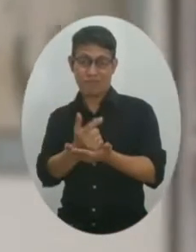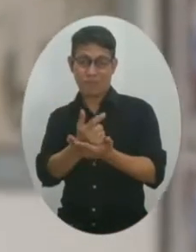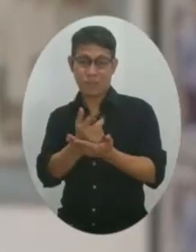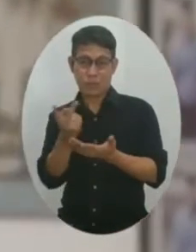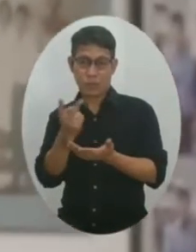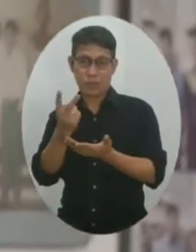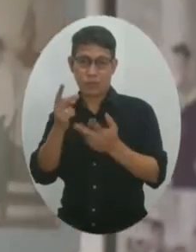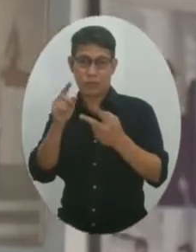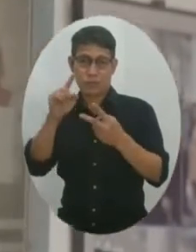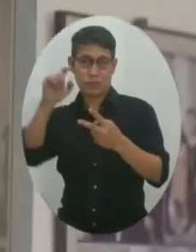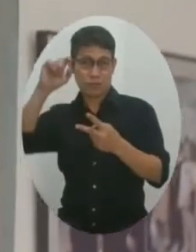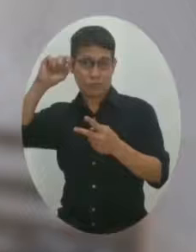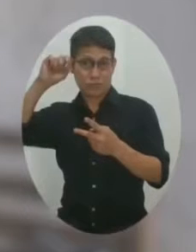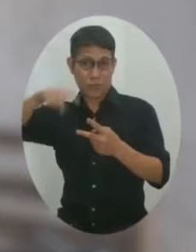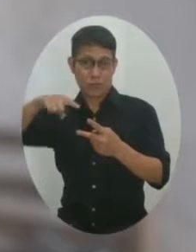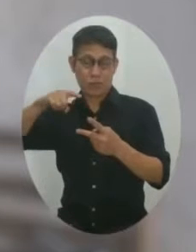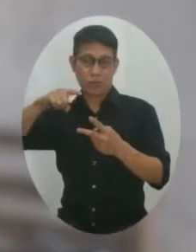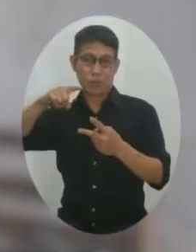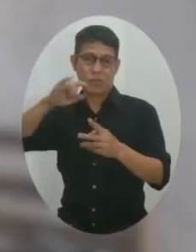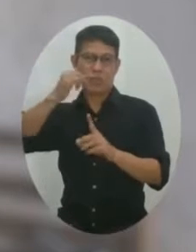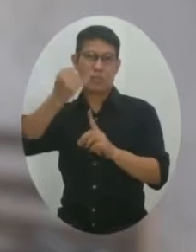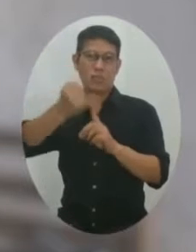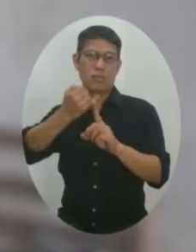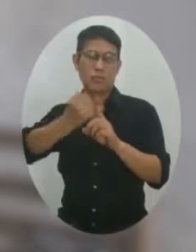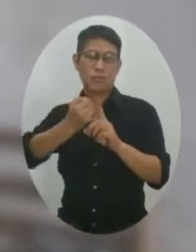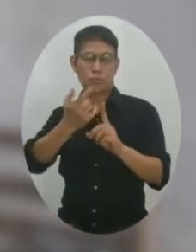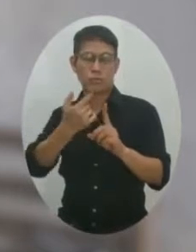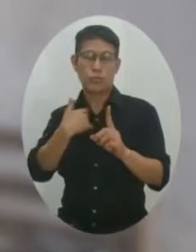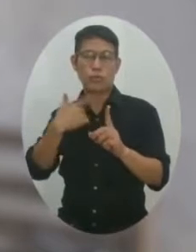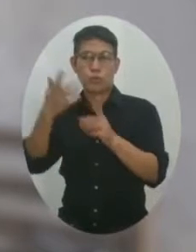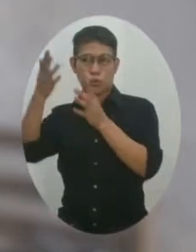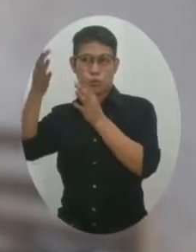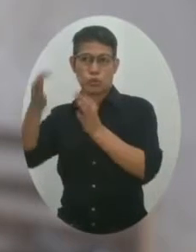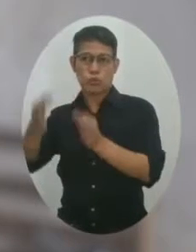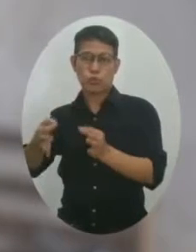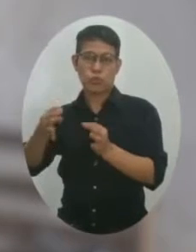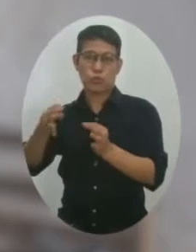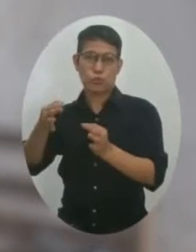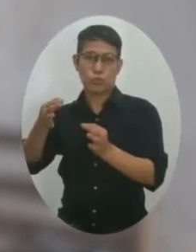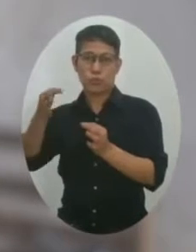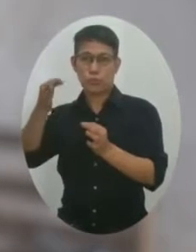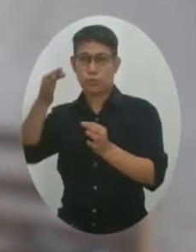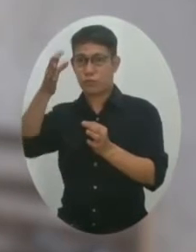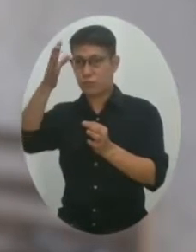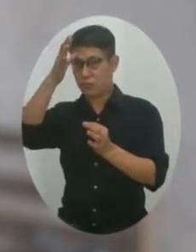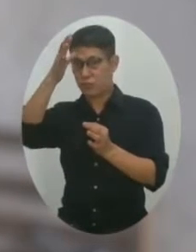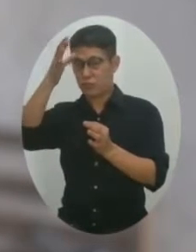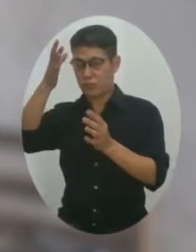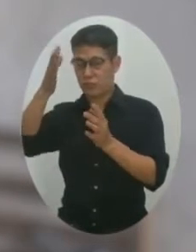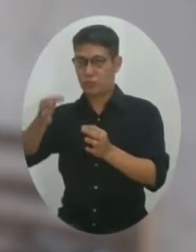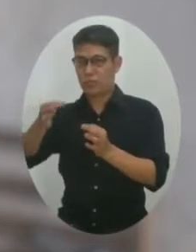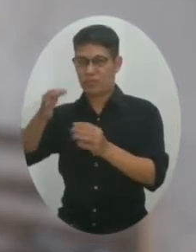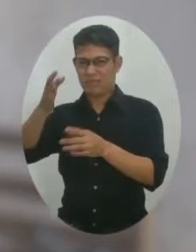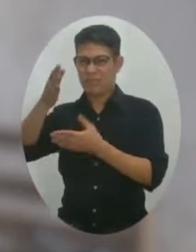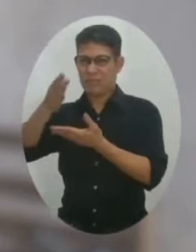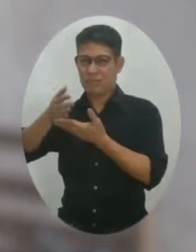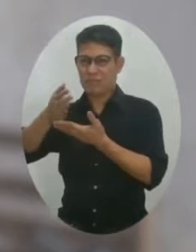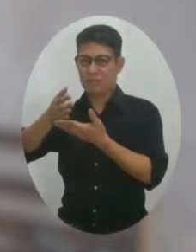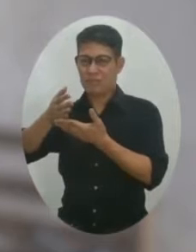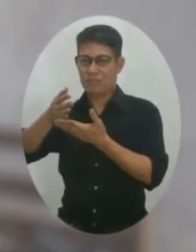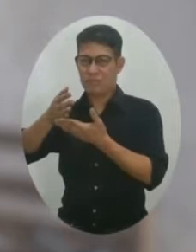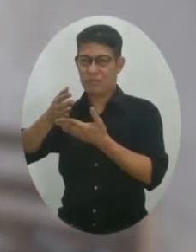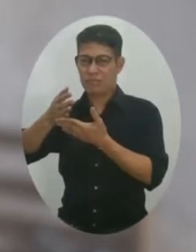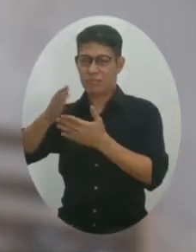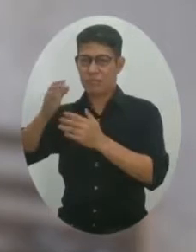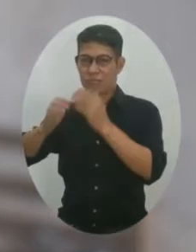kuya. Tapos, nung January po, nag-decide na po siyang tumigil sa pagtatrabaho sa